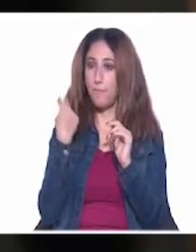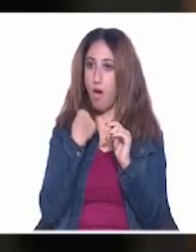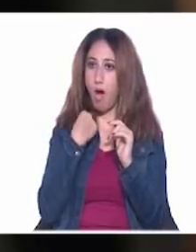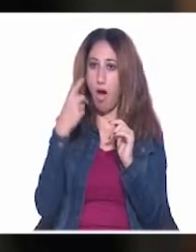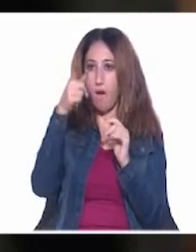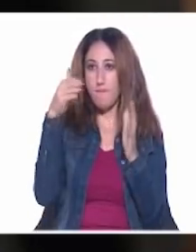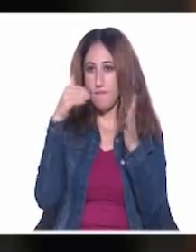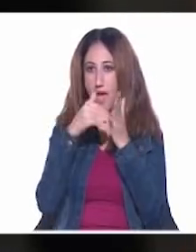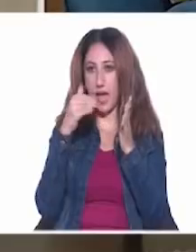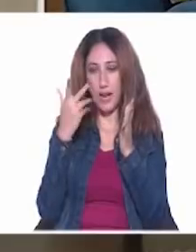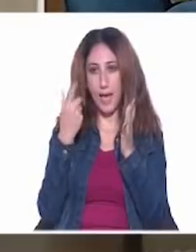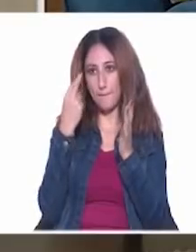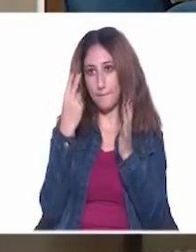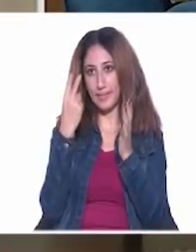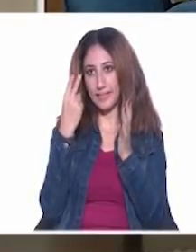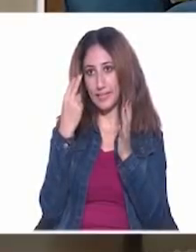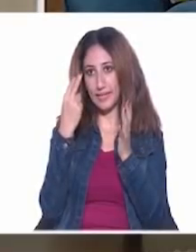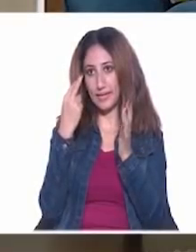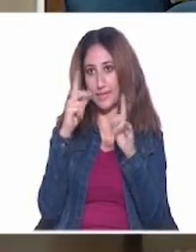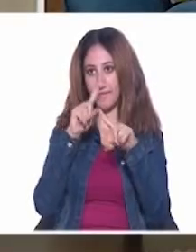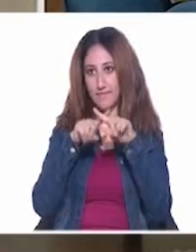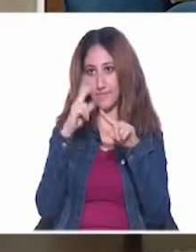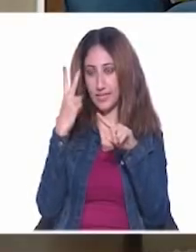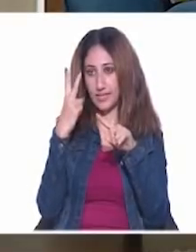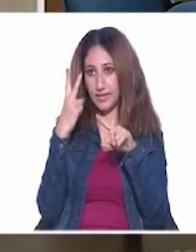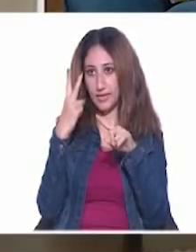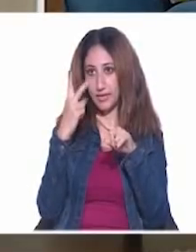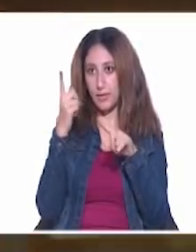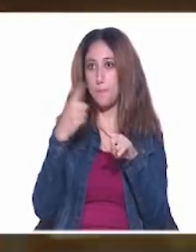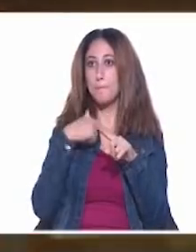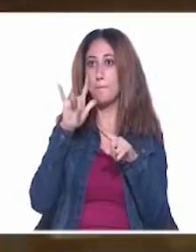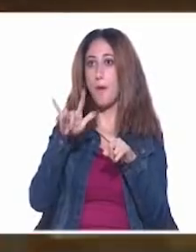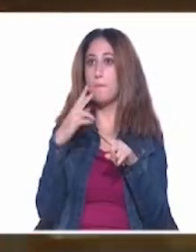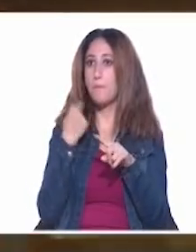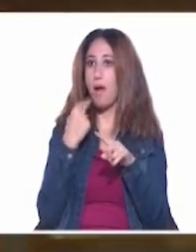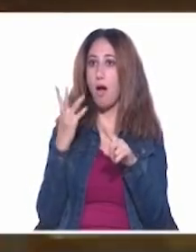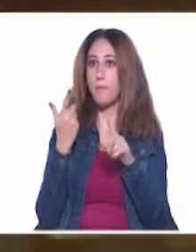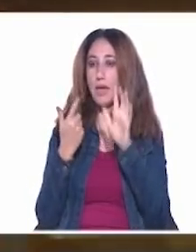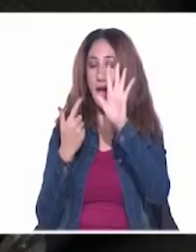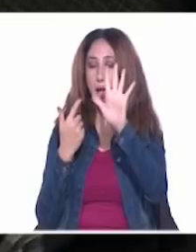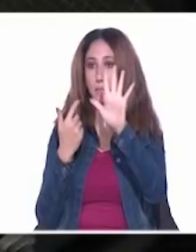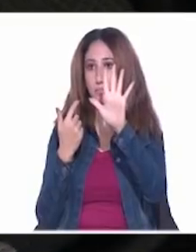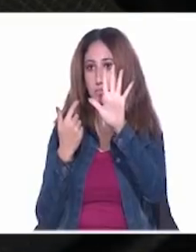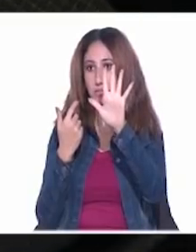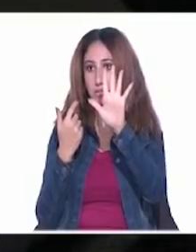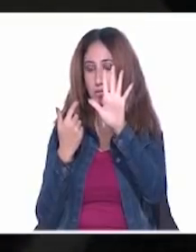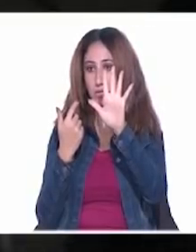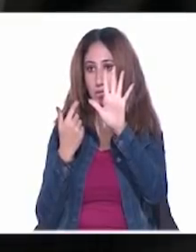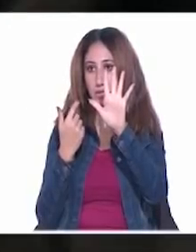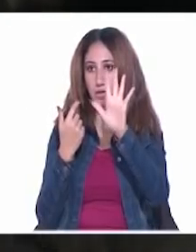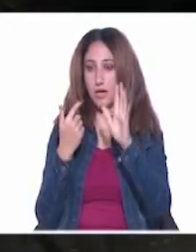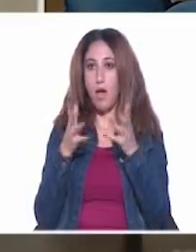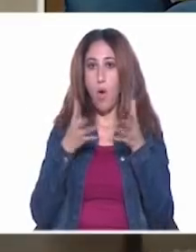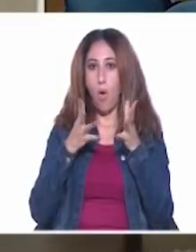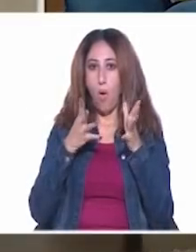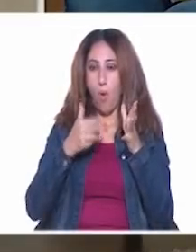كام؟ 2 في 2. اكتر رقم حضرتك بتحبه كام؟ 5. لعيب كره مفضل بالنسبه لك